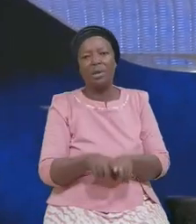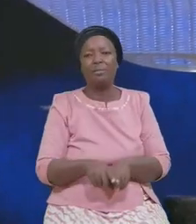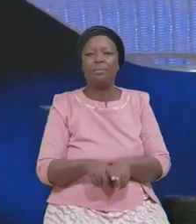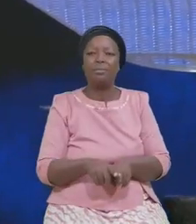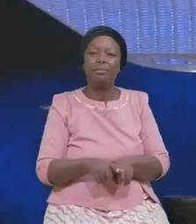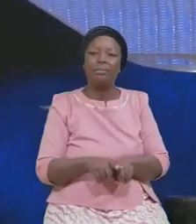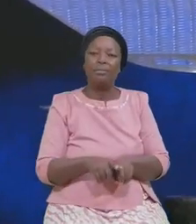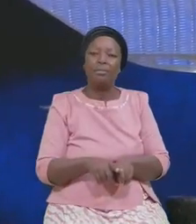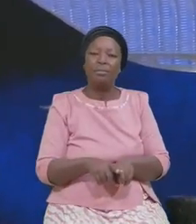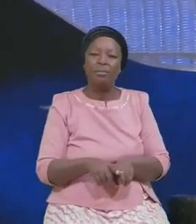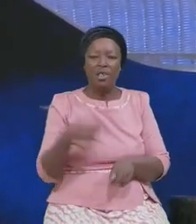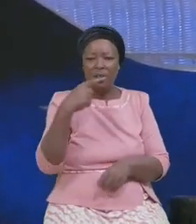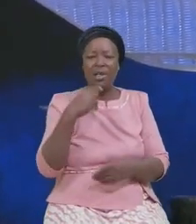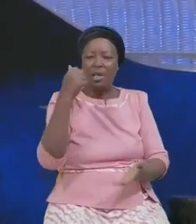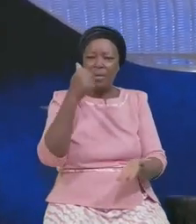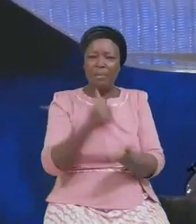Donnez-moi un bon amen.